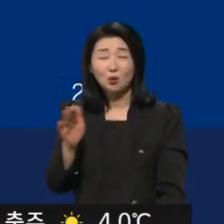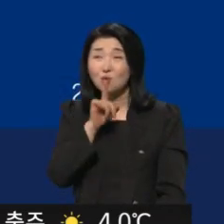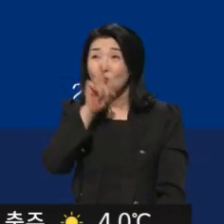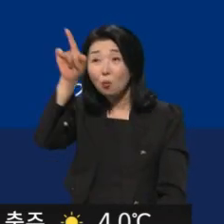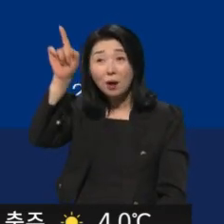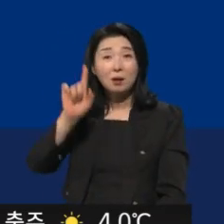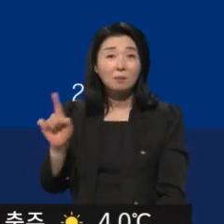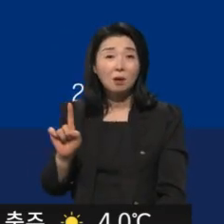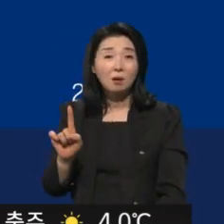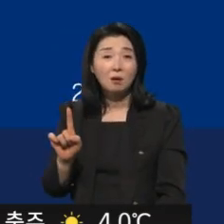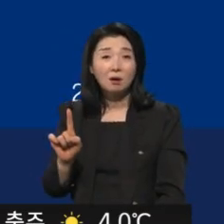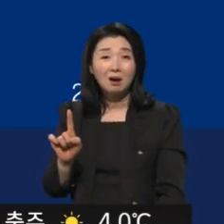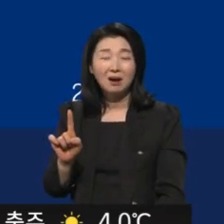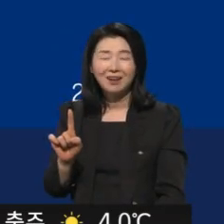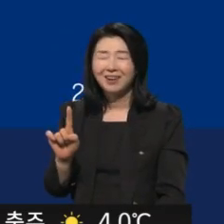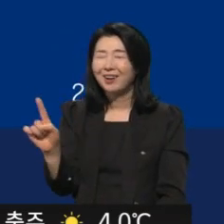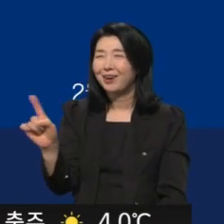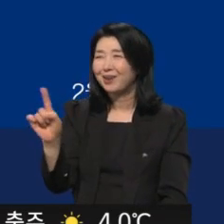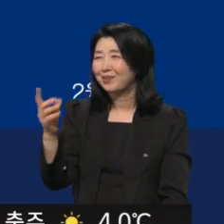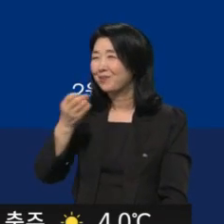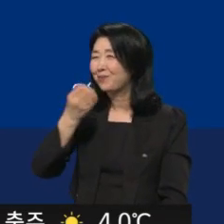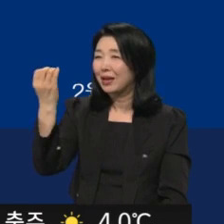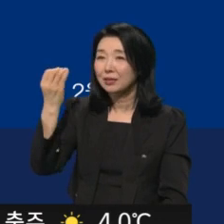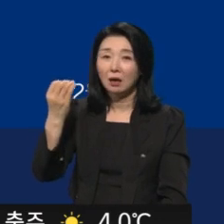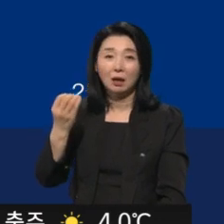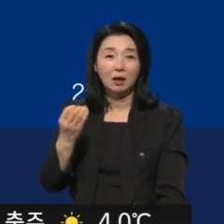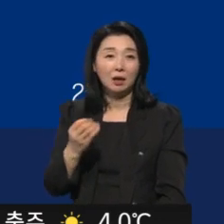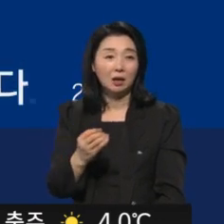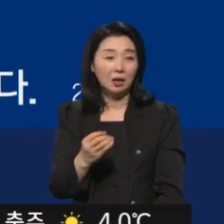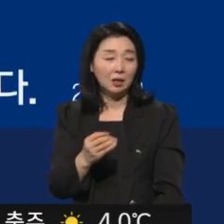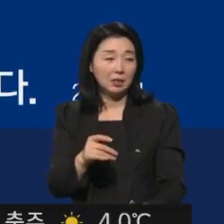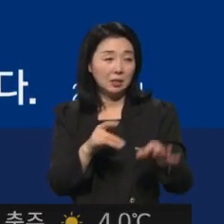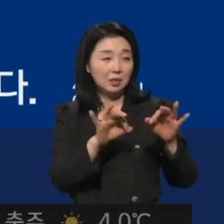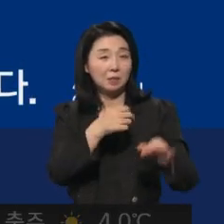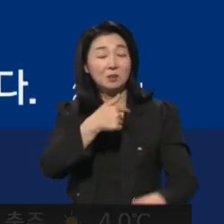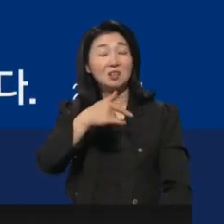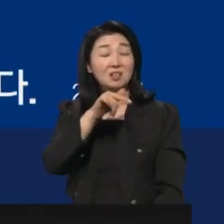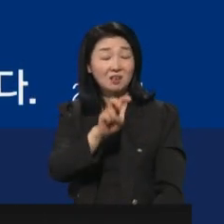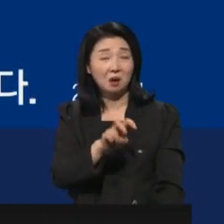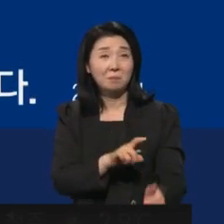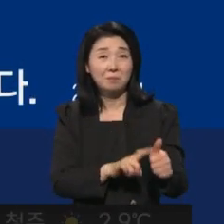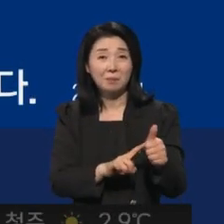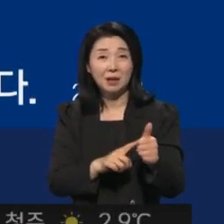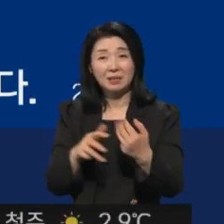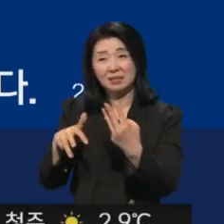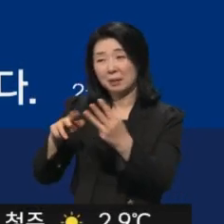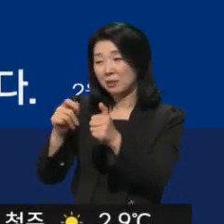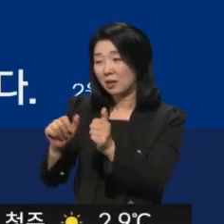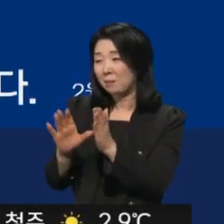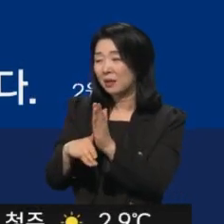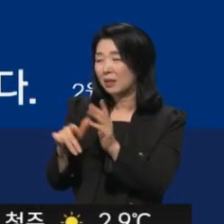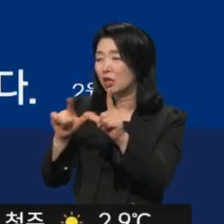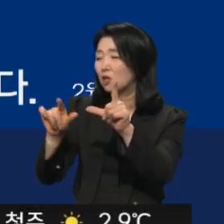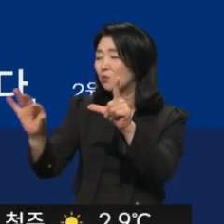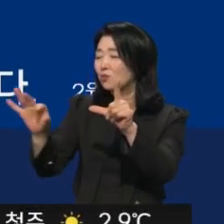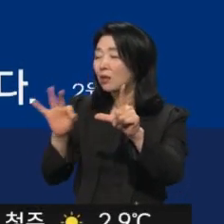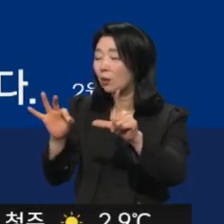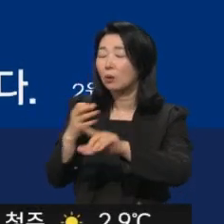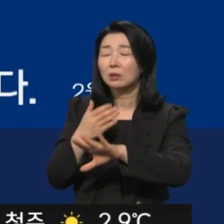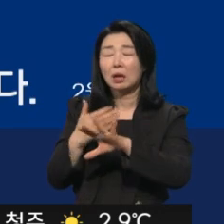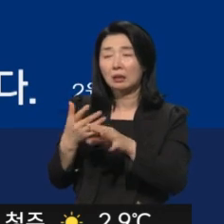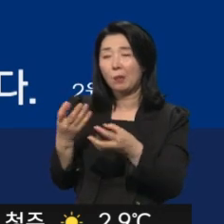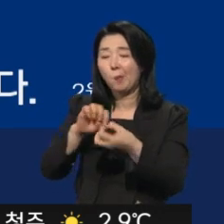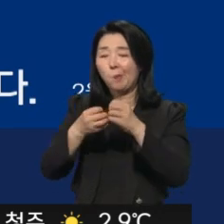건은 특정 매체와 김의겸 더불어민주당 대변인이 제3자 재판에서 나온 일부 내용을 맥락과 다르게